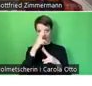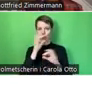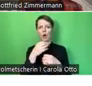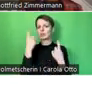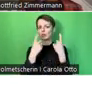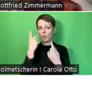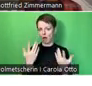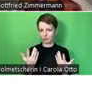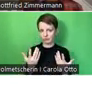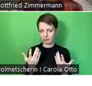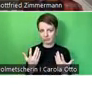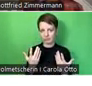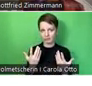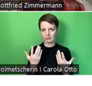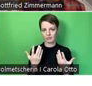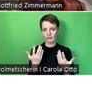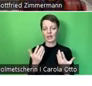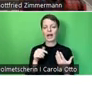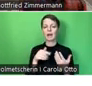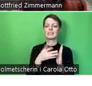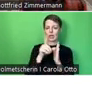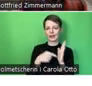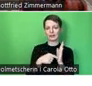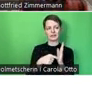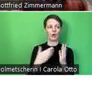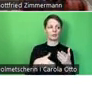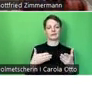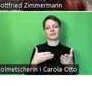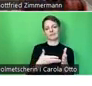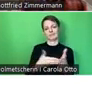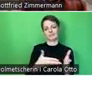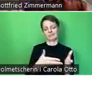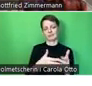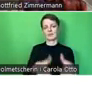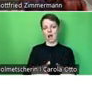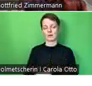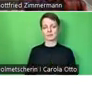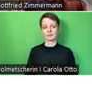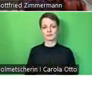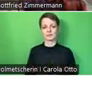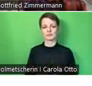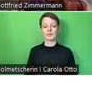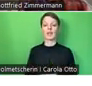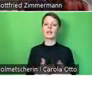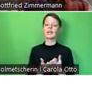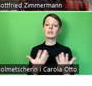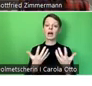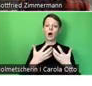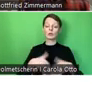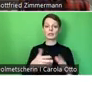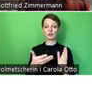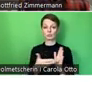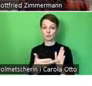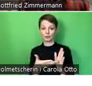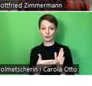Und es gibt natürlich auch Grenzen dieser Checkliste, was sie nicht abdeckt. Es gibt die automatische Prüfung in